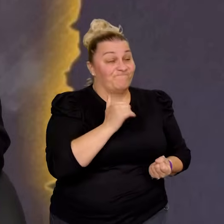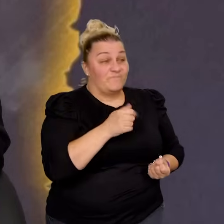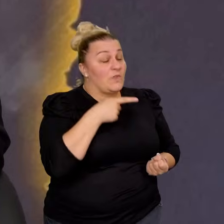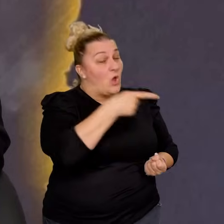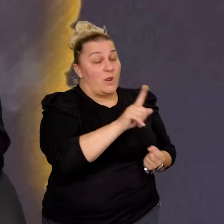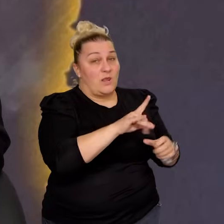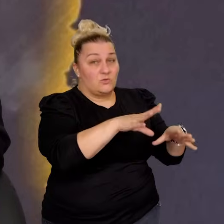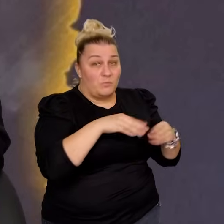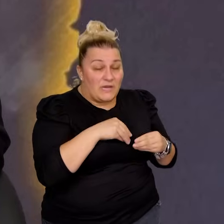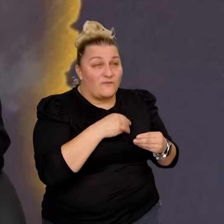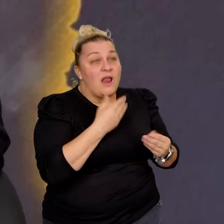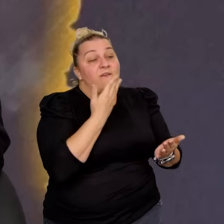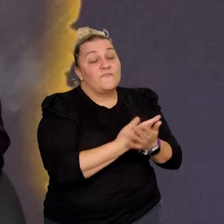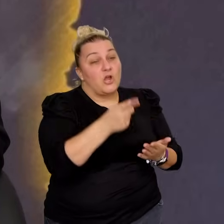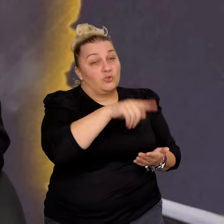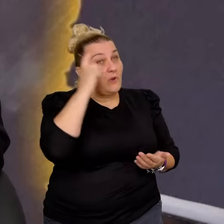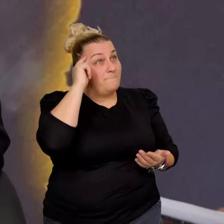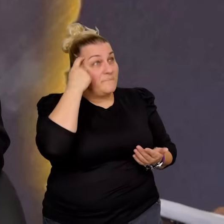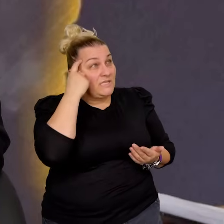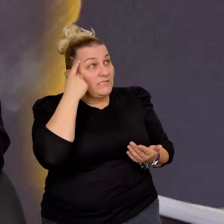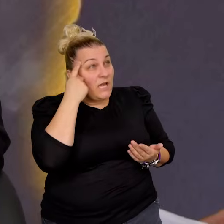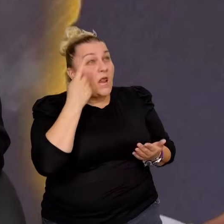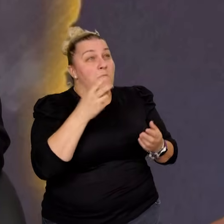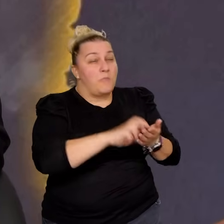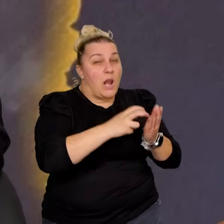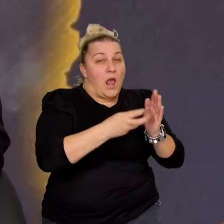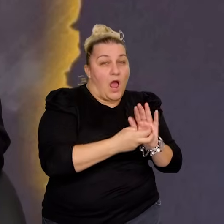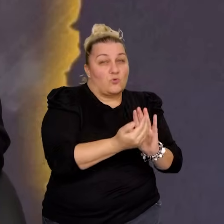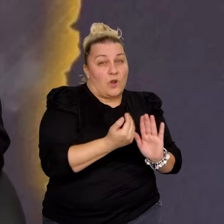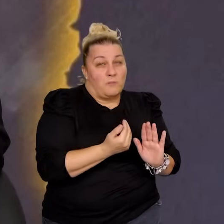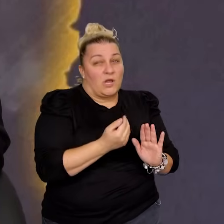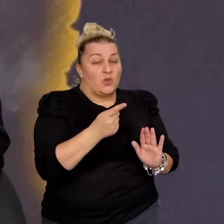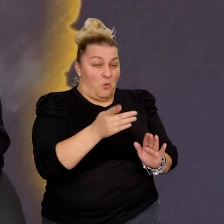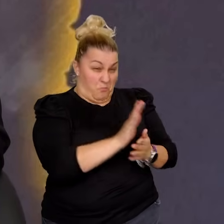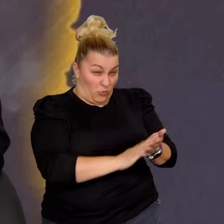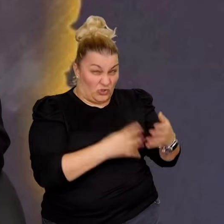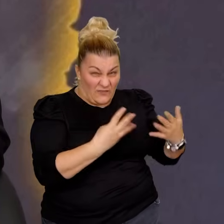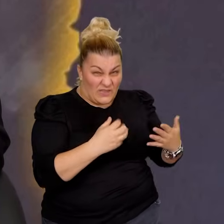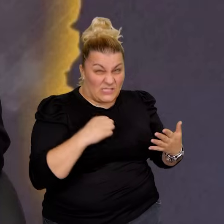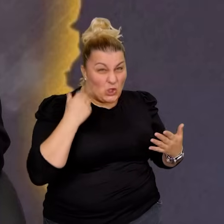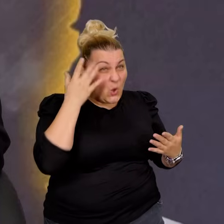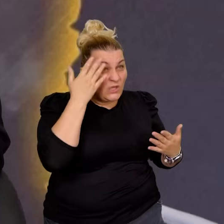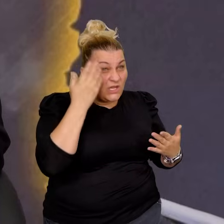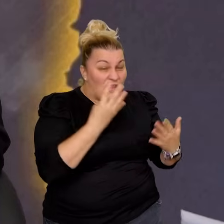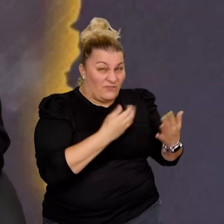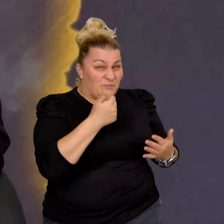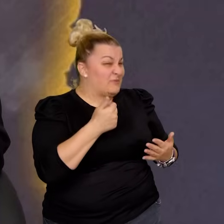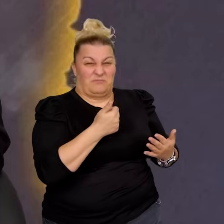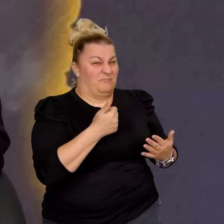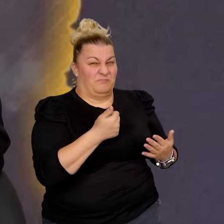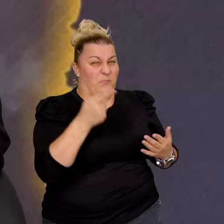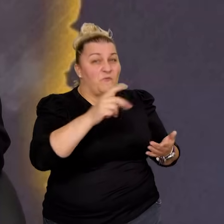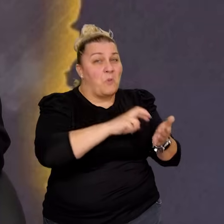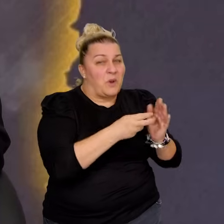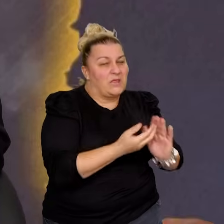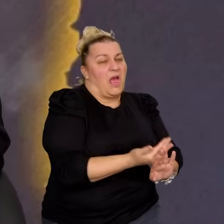je vjerovatno bilo smišljeno, da sam je razumio, nije to smišljeno 90. godine, nije to smišljeno 91. Taj plan je